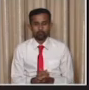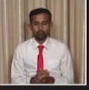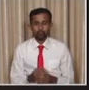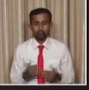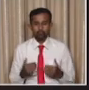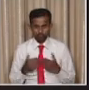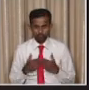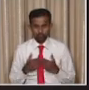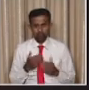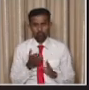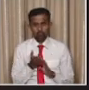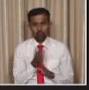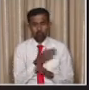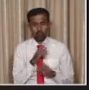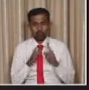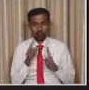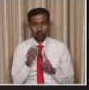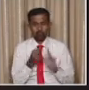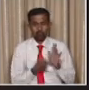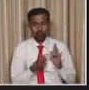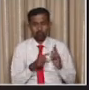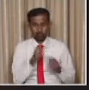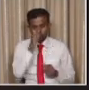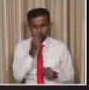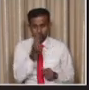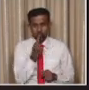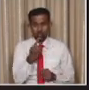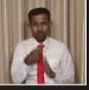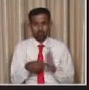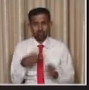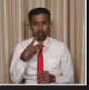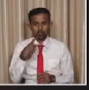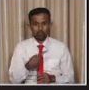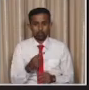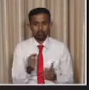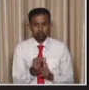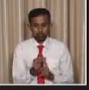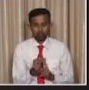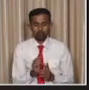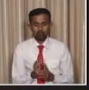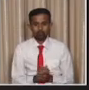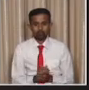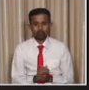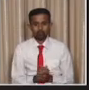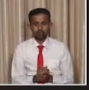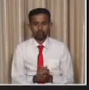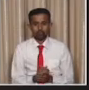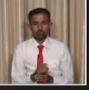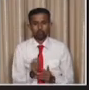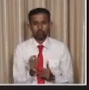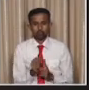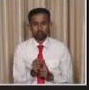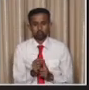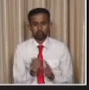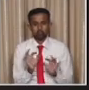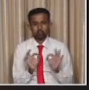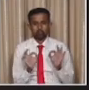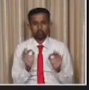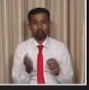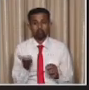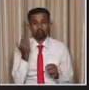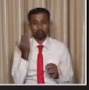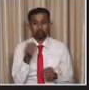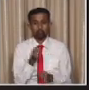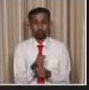අපේ කලින් කතා කරපු මහාචාර්යතුමා කිව්වා මේ රටේ තුනෙන් එකක් දුප්පතුන් කියලා. එතකොට මේ දුප්පතුන්ගේ ප්‍රතිශතය වැඩි කරපු